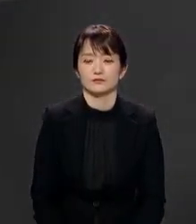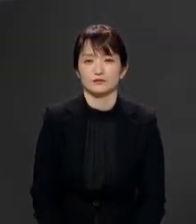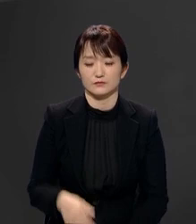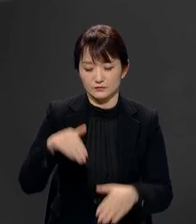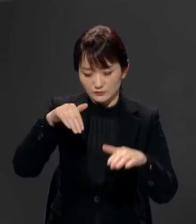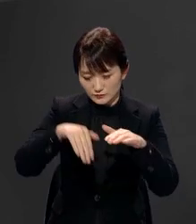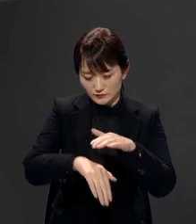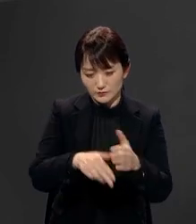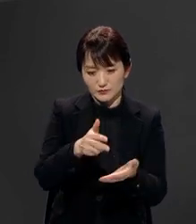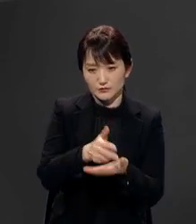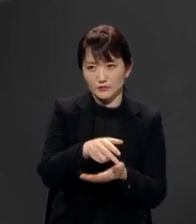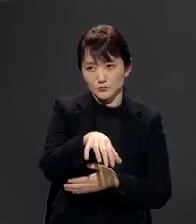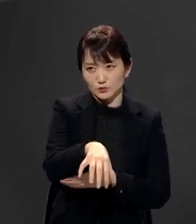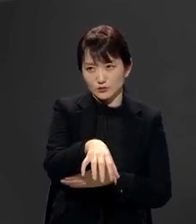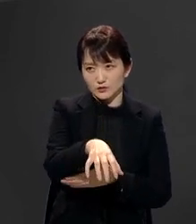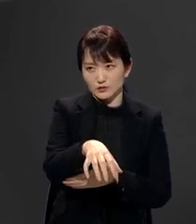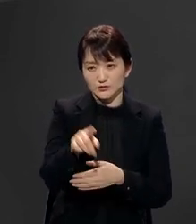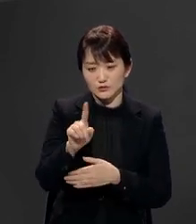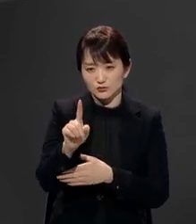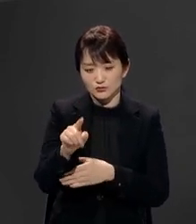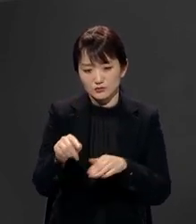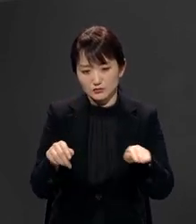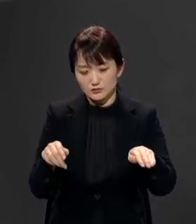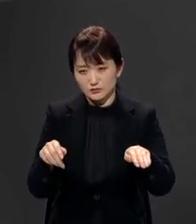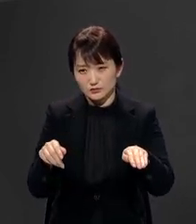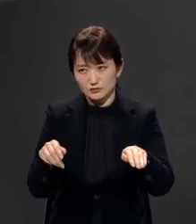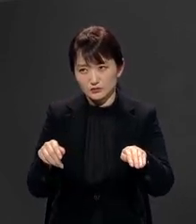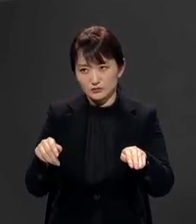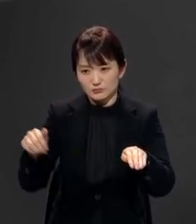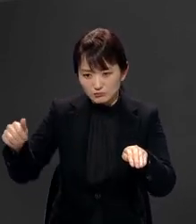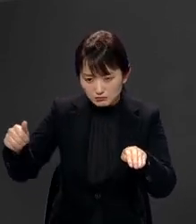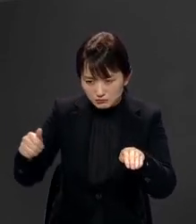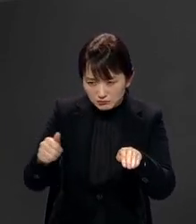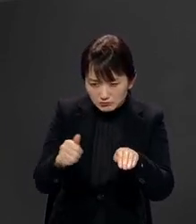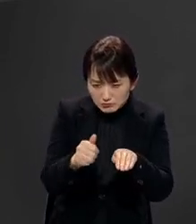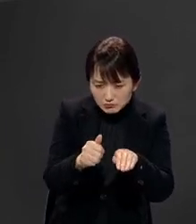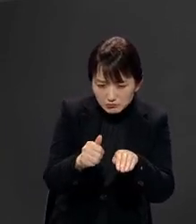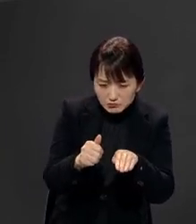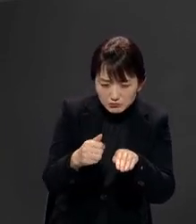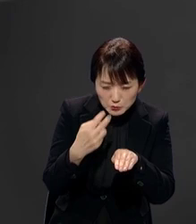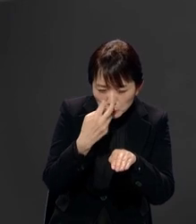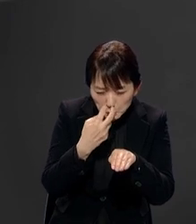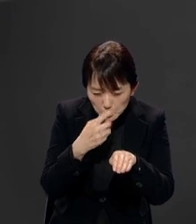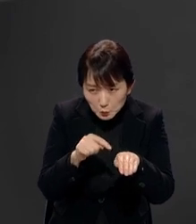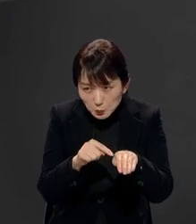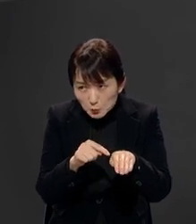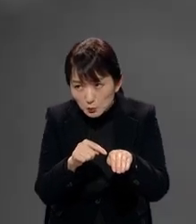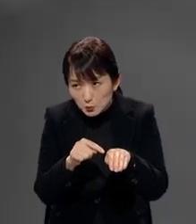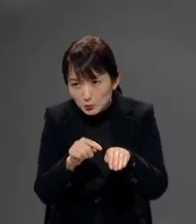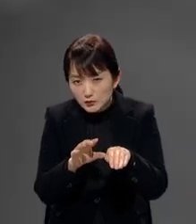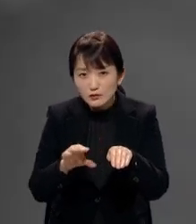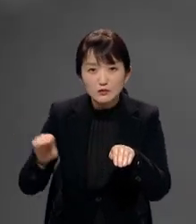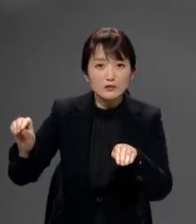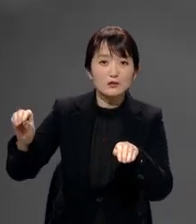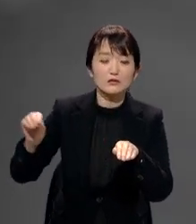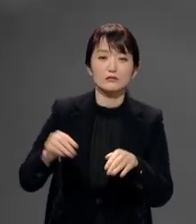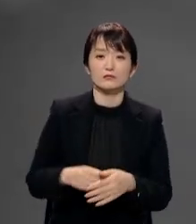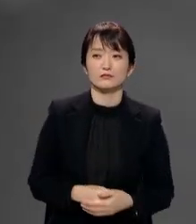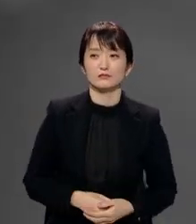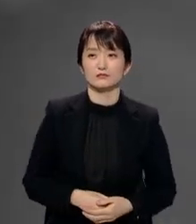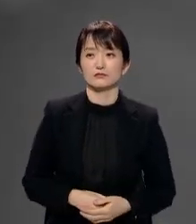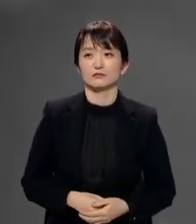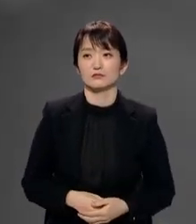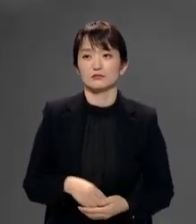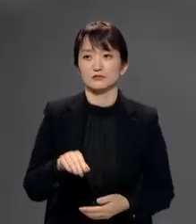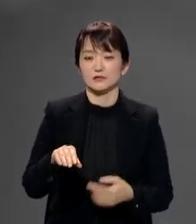주차장으로 다가오는 저 검은 그림자. 자, 주차된 차를 쓱 살펴보더니요. 어허, 옆으로 사라지는데. 자, 잠시